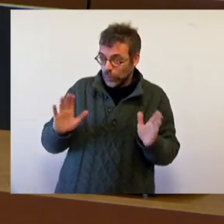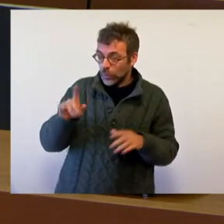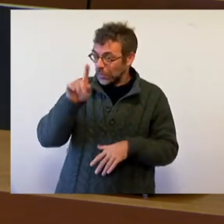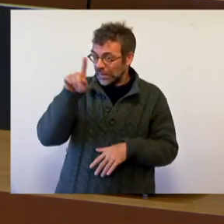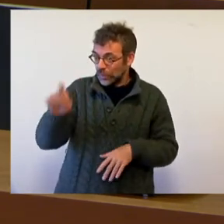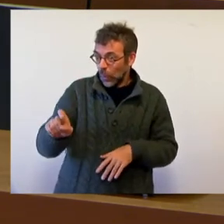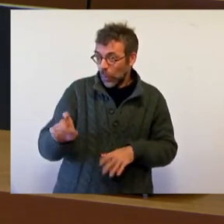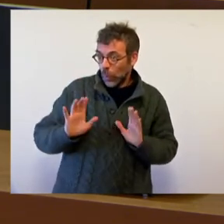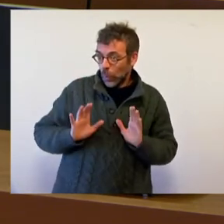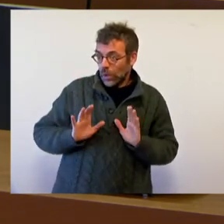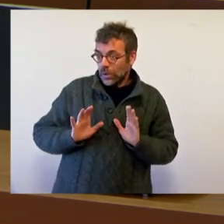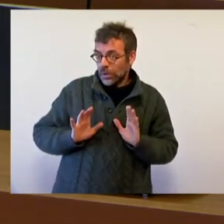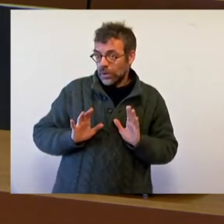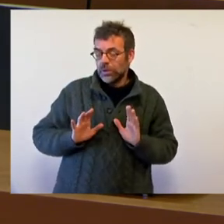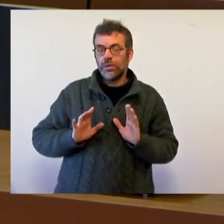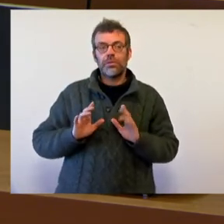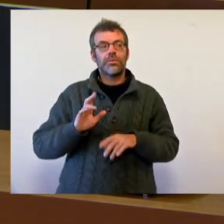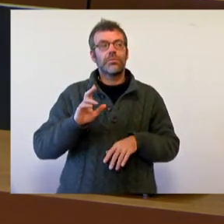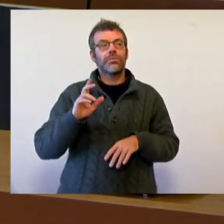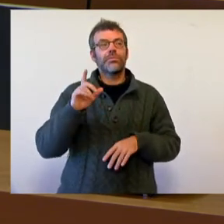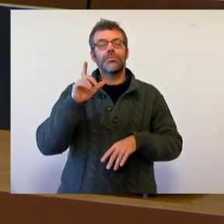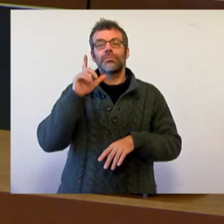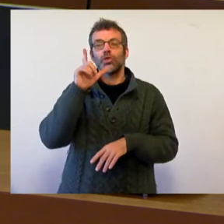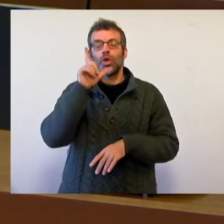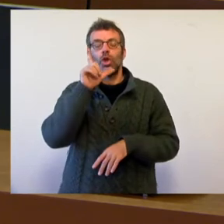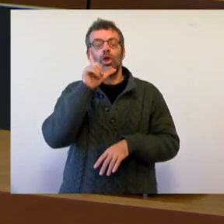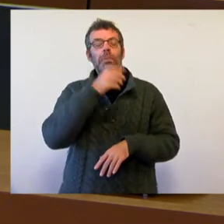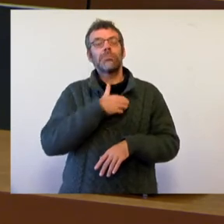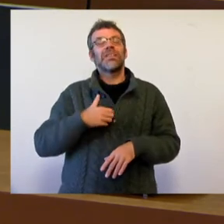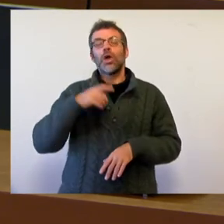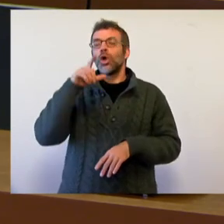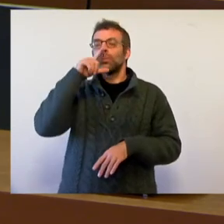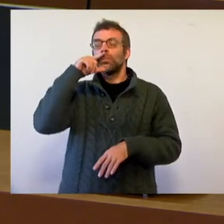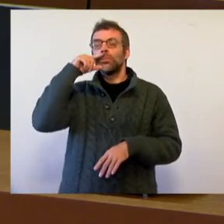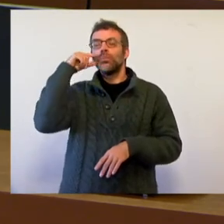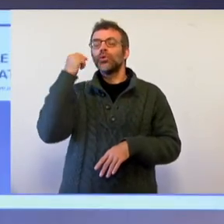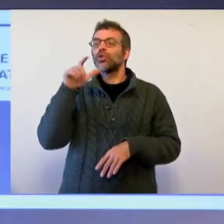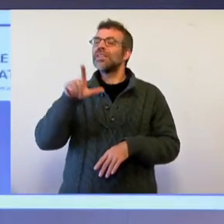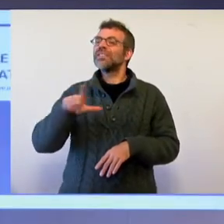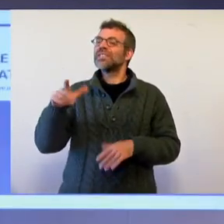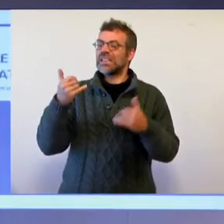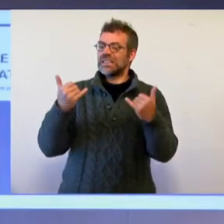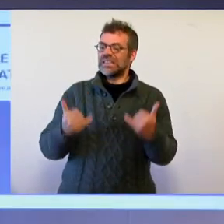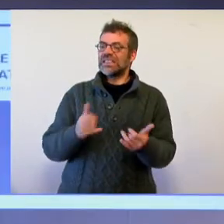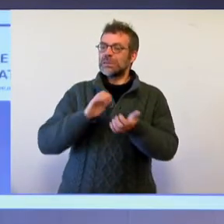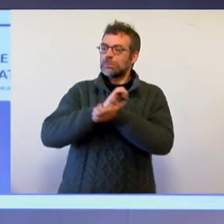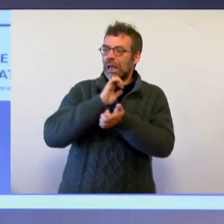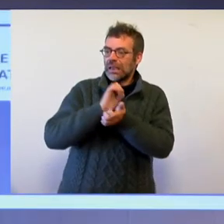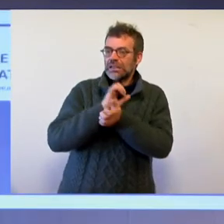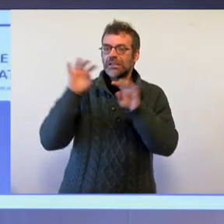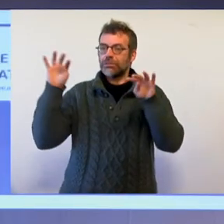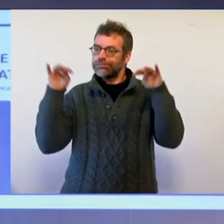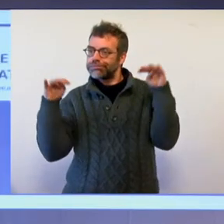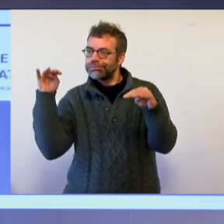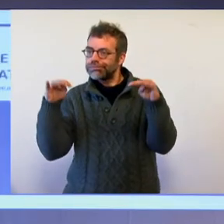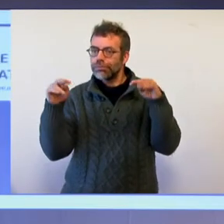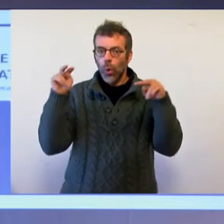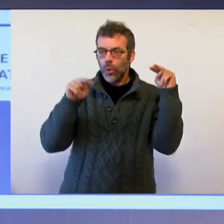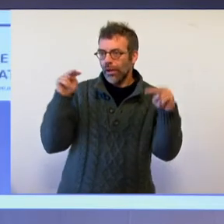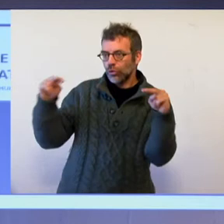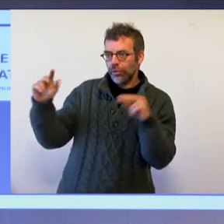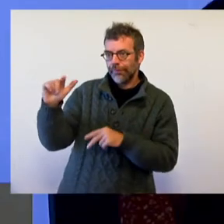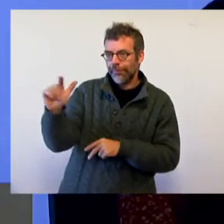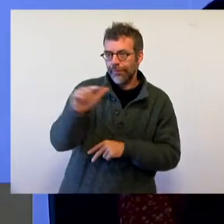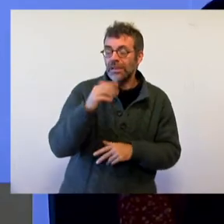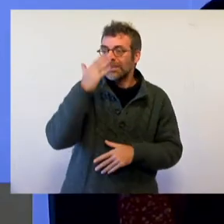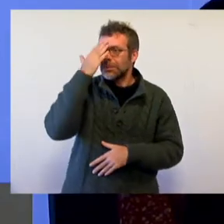question. Monsieur Levita, ici, il y a la presse, les gens regardent, chacun est juge. Si vous avez une appréciation différente, vous